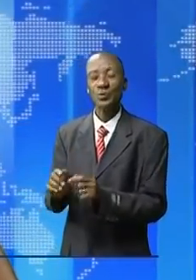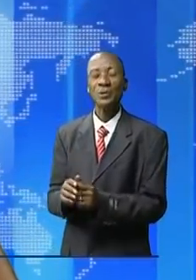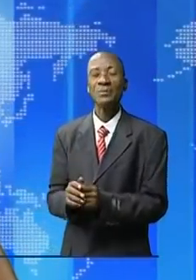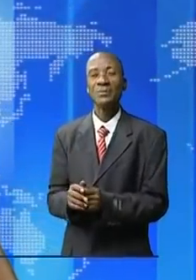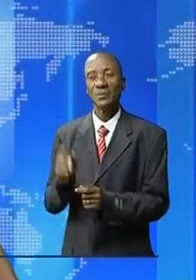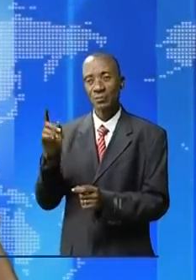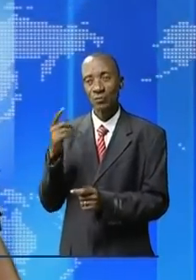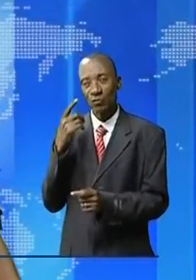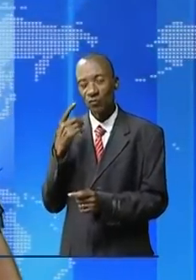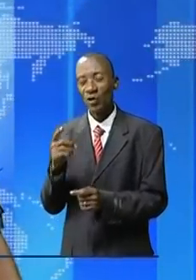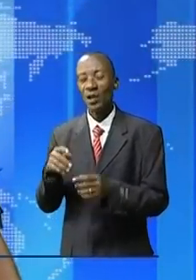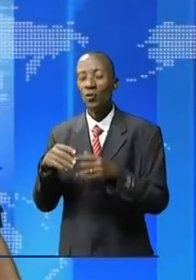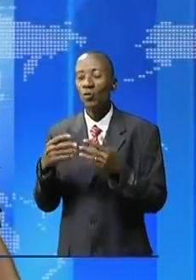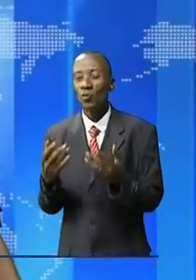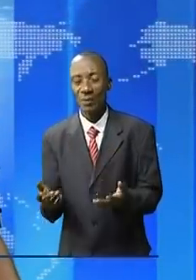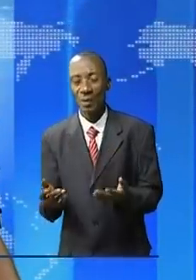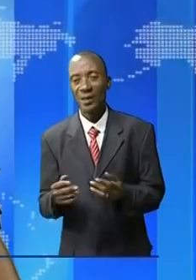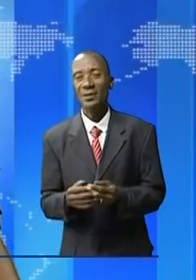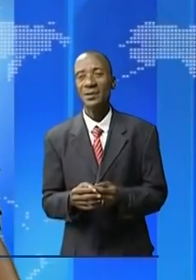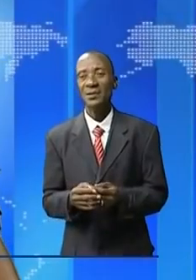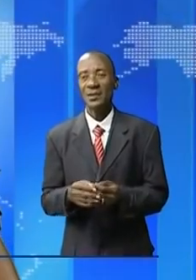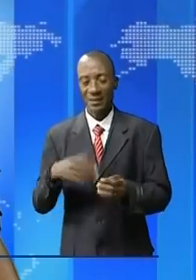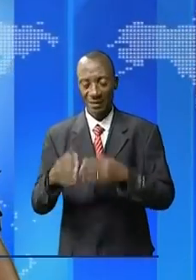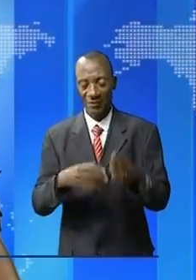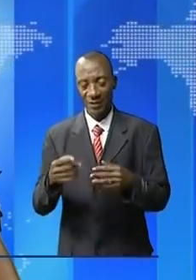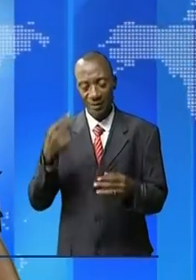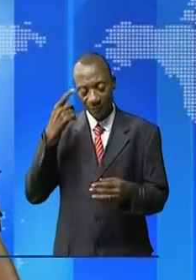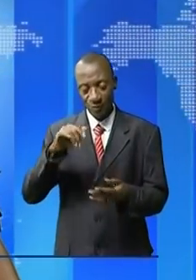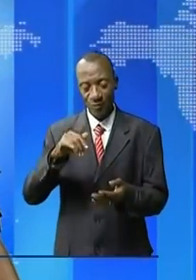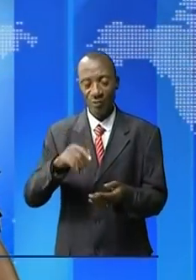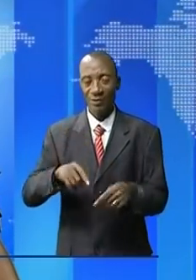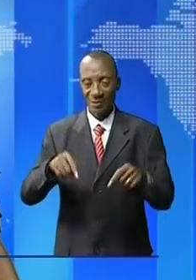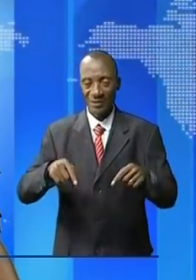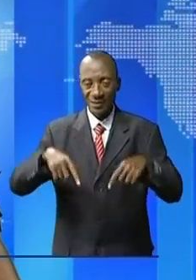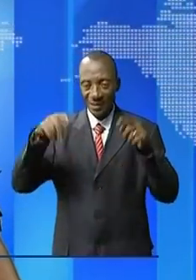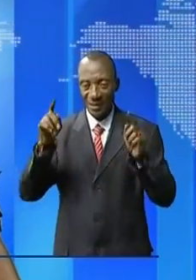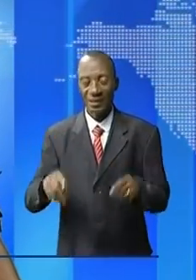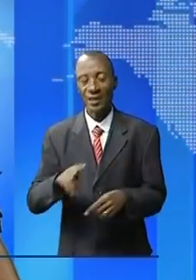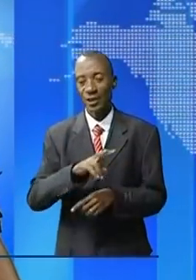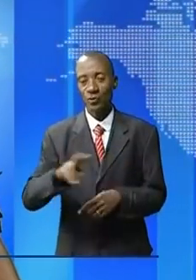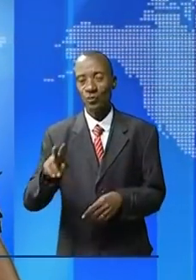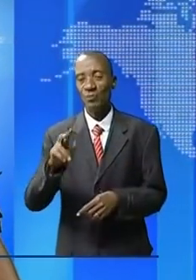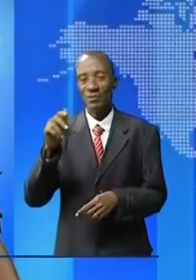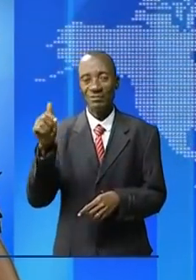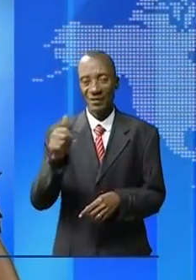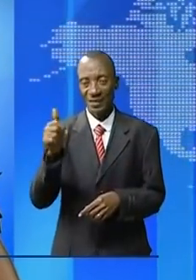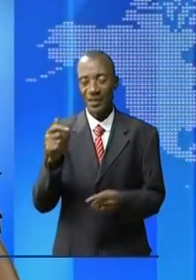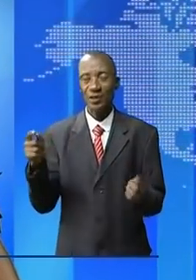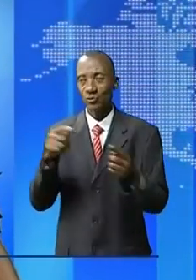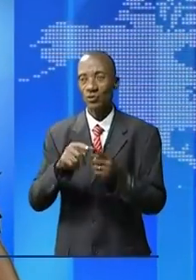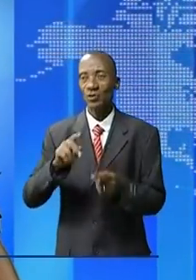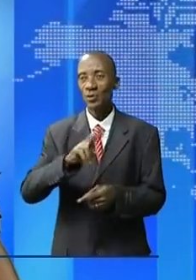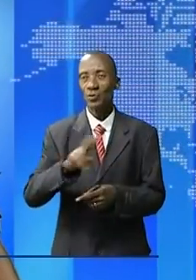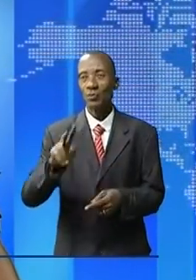pour mettre à la disposition de peuples congolais un programme de formation adapté aux besoins réels du marché de